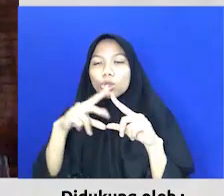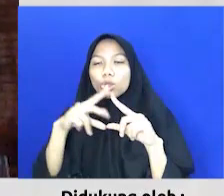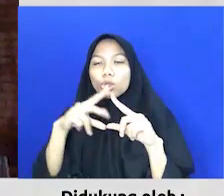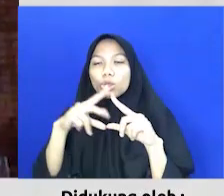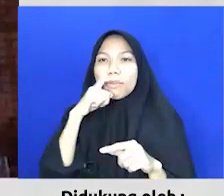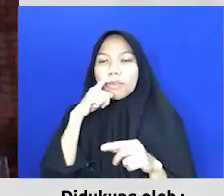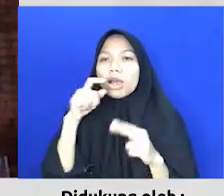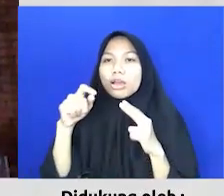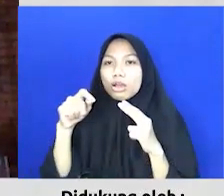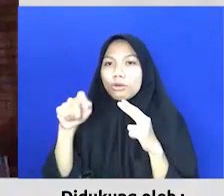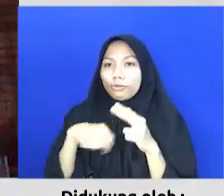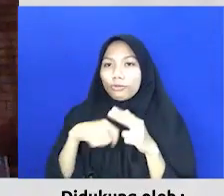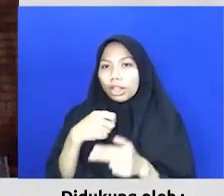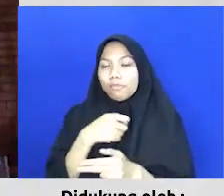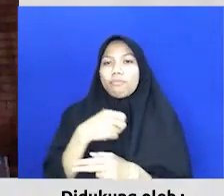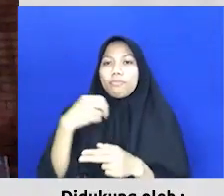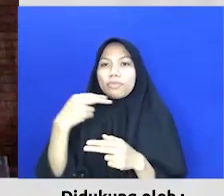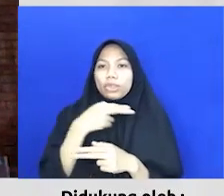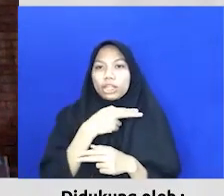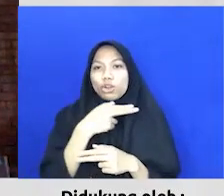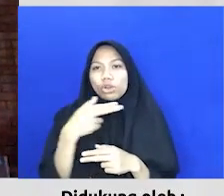menarik, khususnya di dunia film.